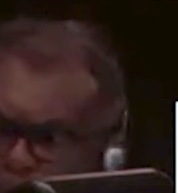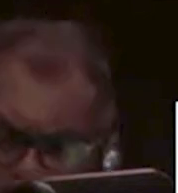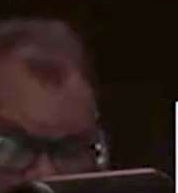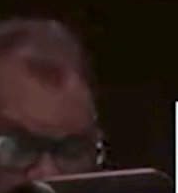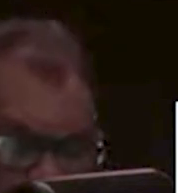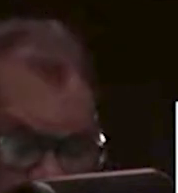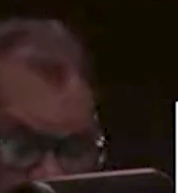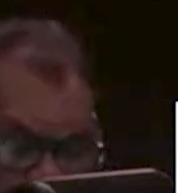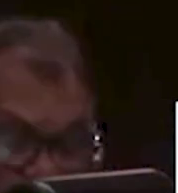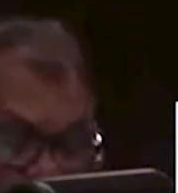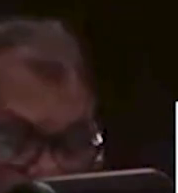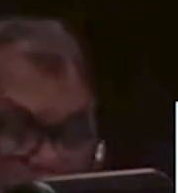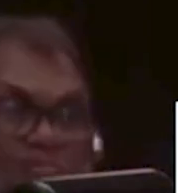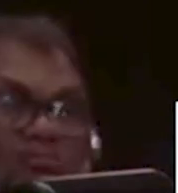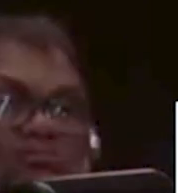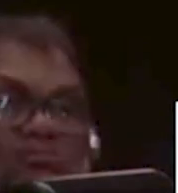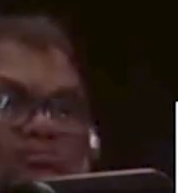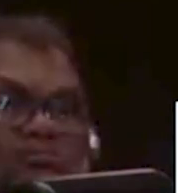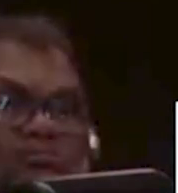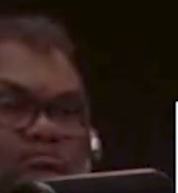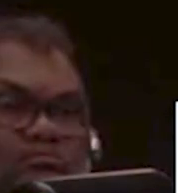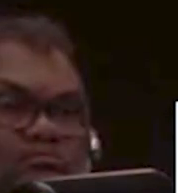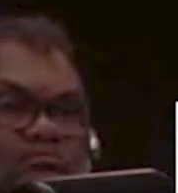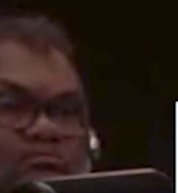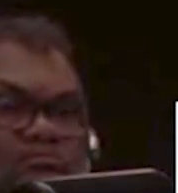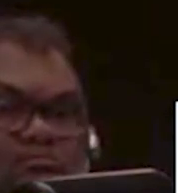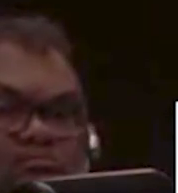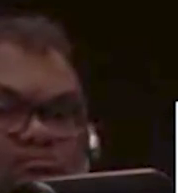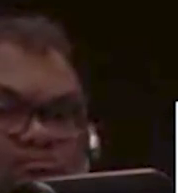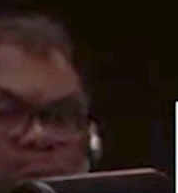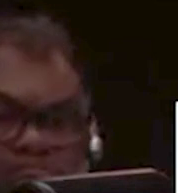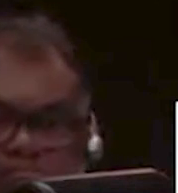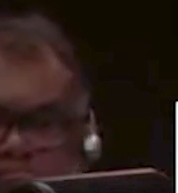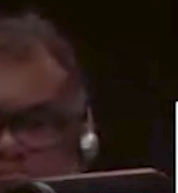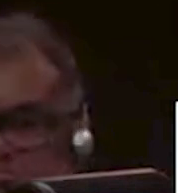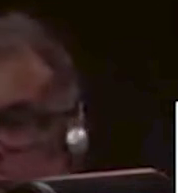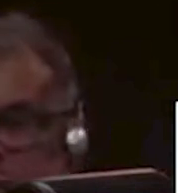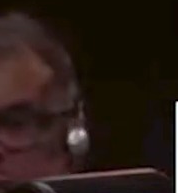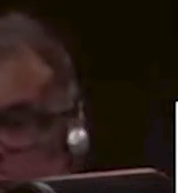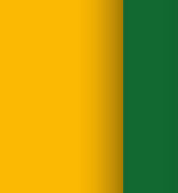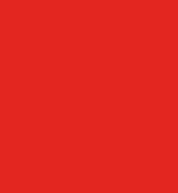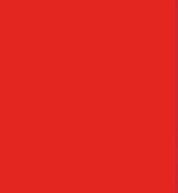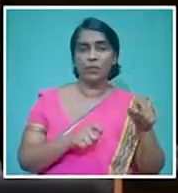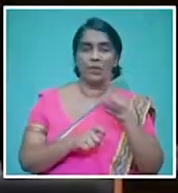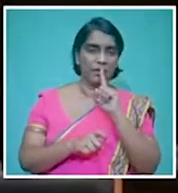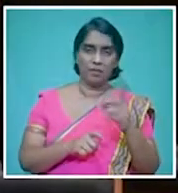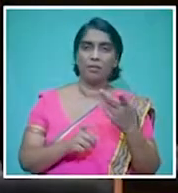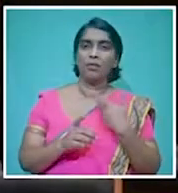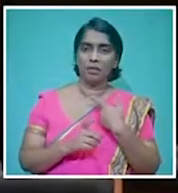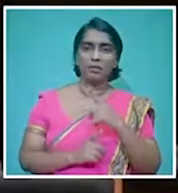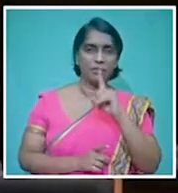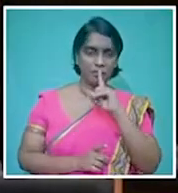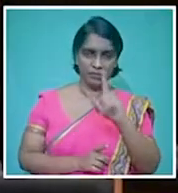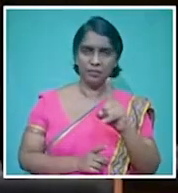විශාල උදව්වක් කරනවා ජනතාව ඉන්නවා එක පැත්තක ජනාධිපති ඉන්නේ කාගේ පැත්තේද කියන එක ඉතාමත්ම පැහැදිලි මම එකක්